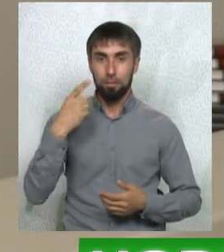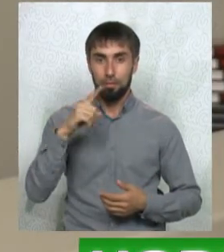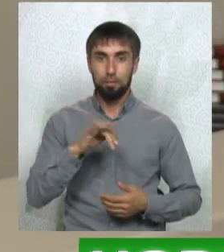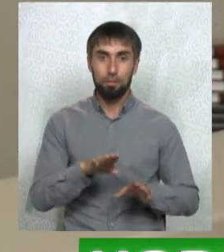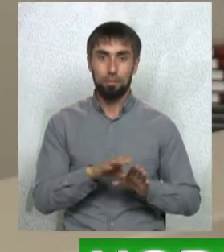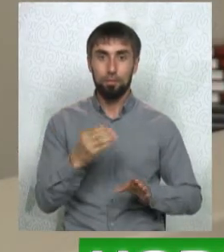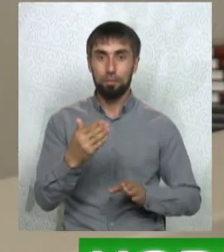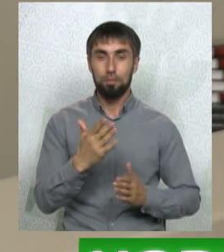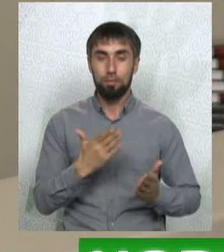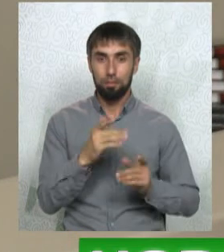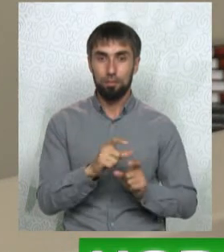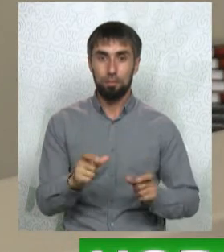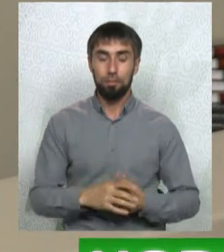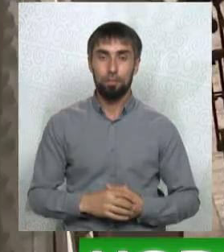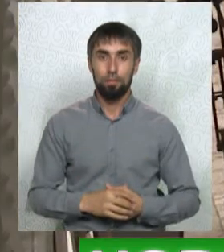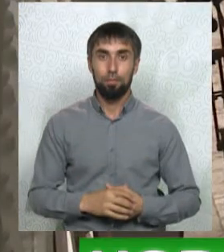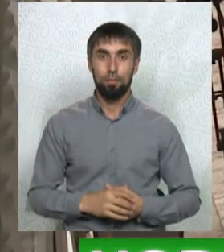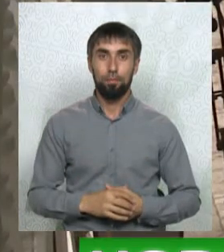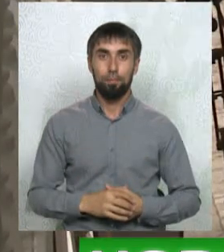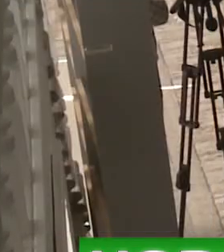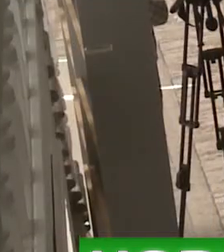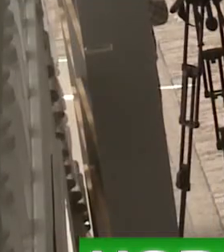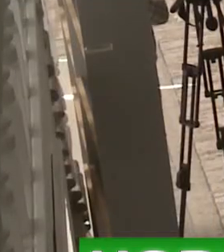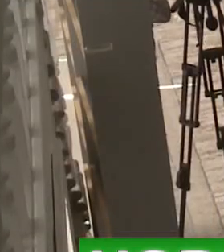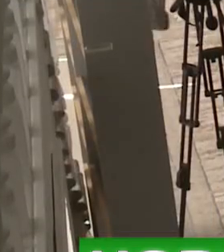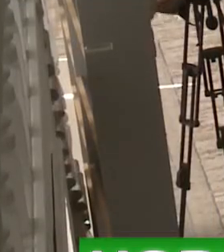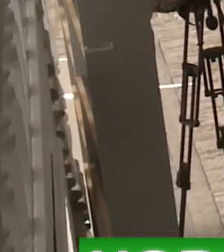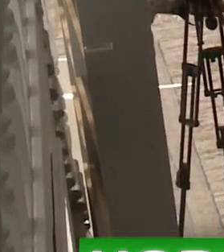так и его почитателям. Тамара Хшагульгова, Магомед Белакиев, Новости 24.